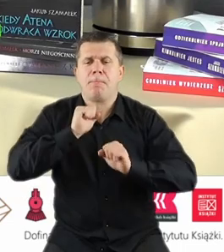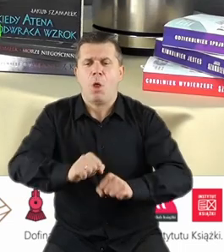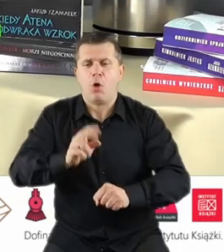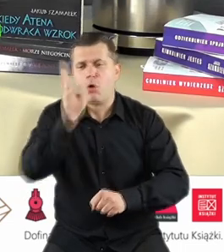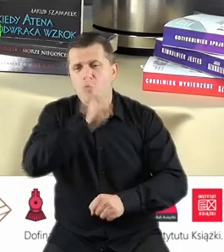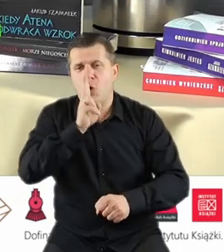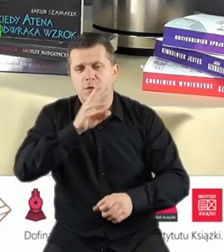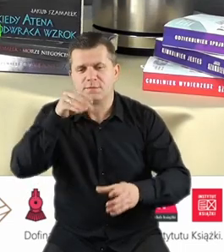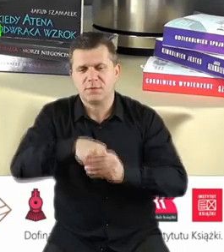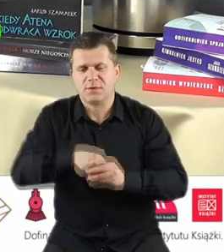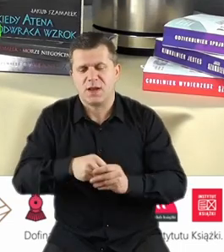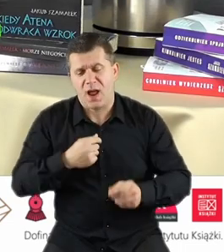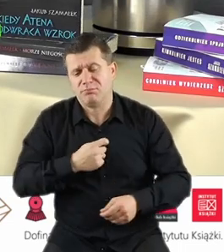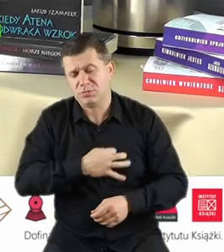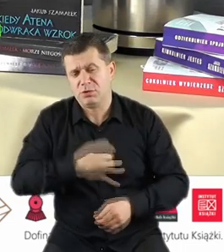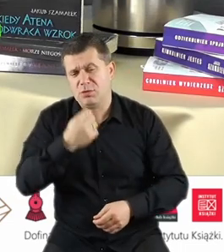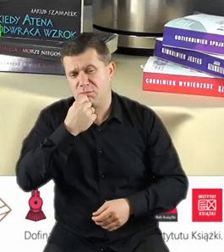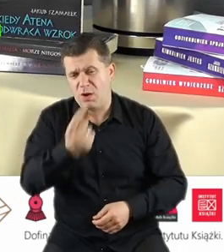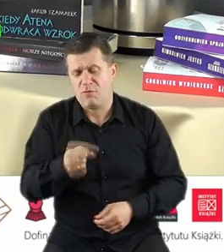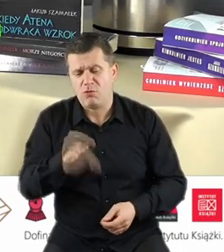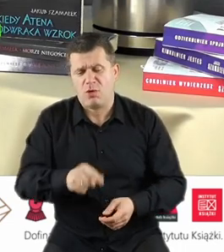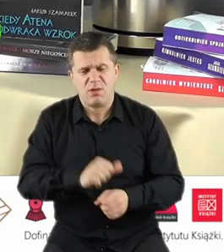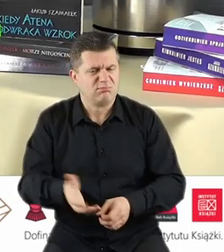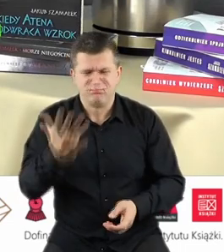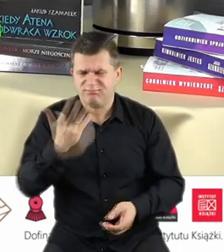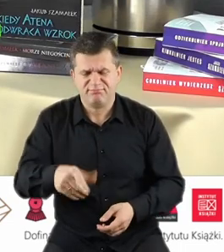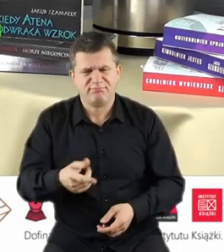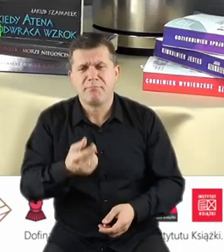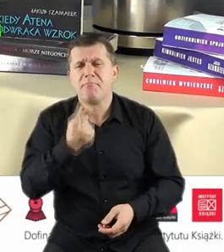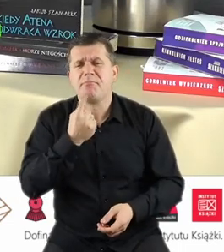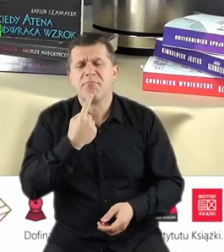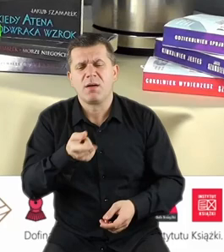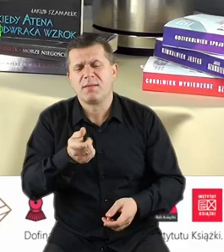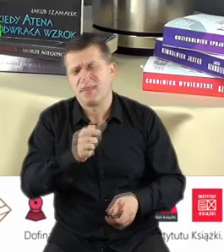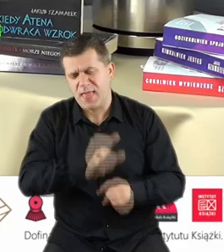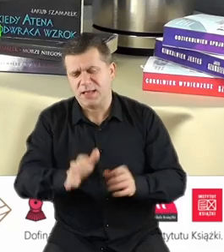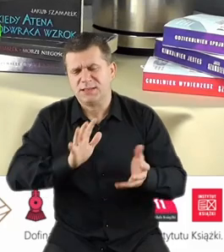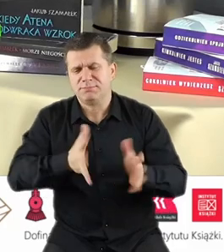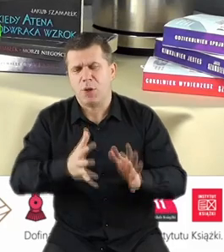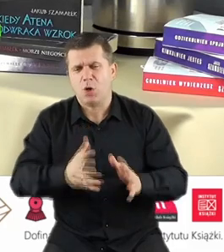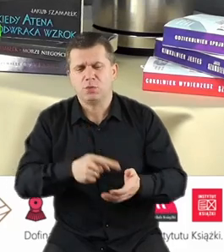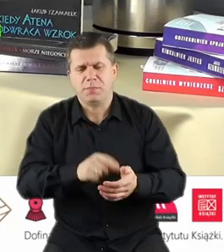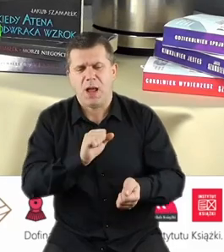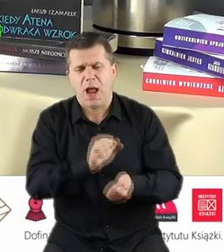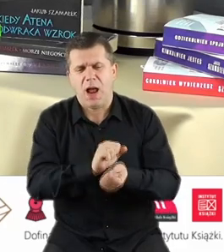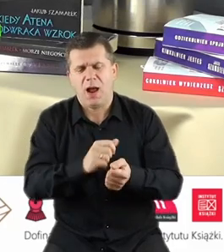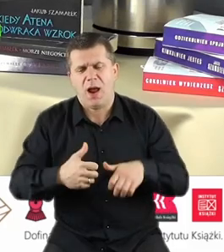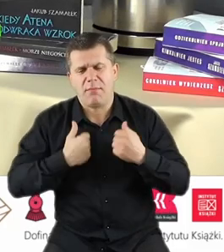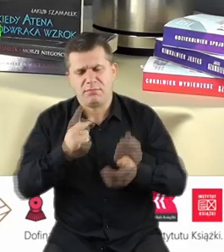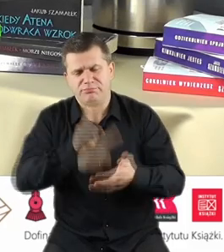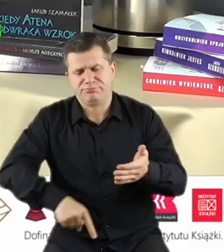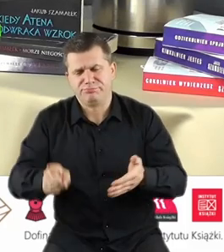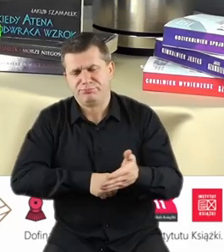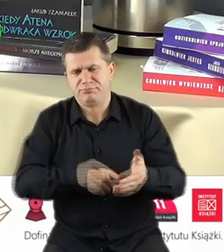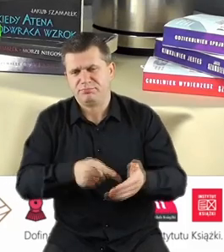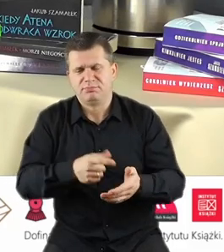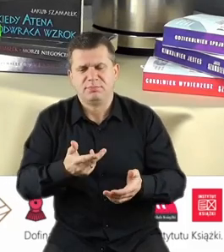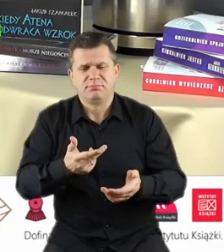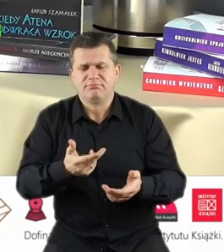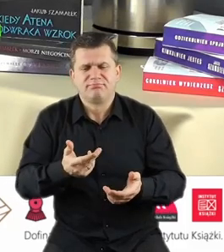istnieją, no przykro mi powiedzieć państwu, są bezużyteczne. Jakby są sposoby na to, żeby je obejść i one nie spełniają swojej